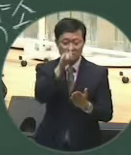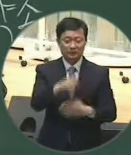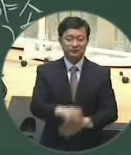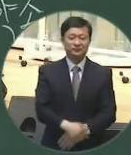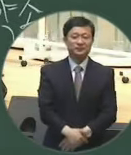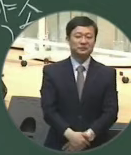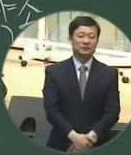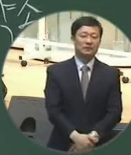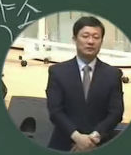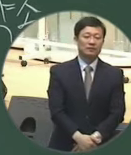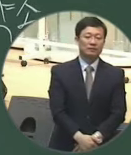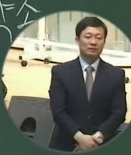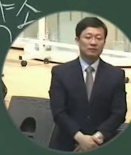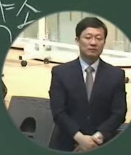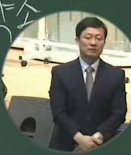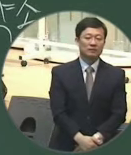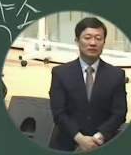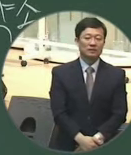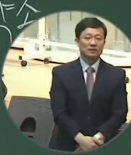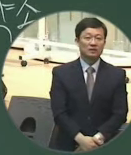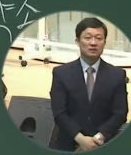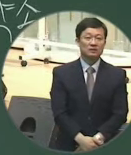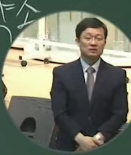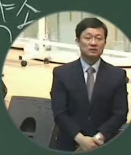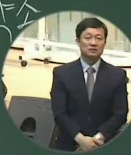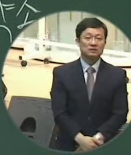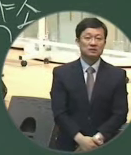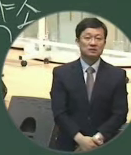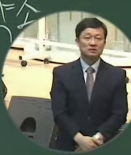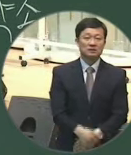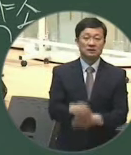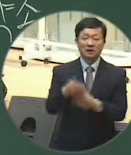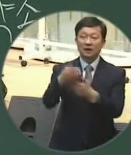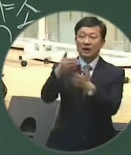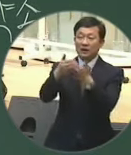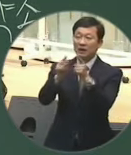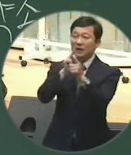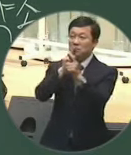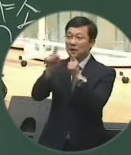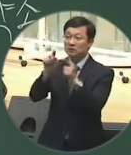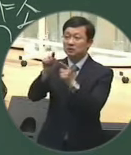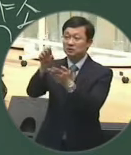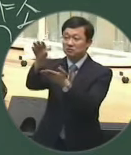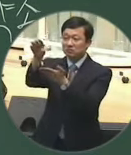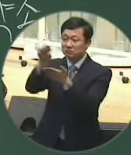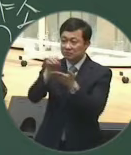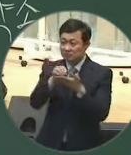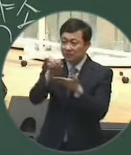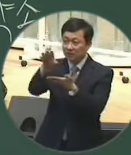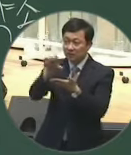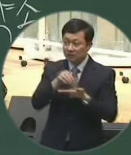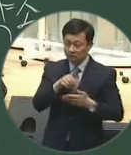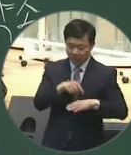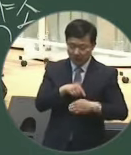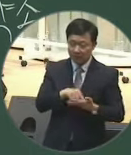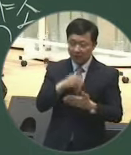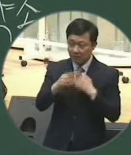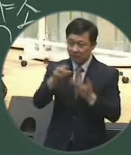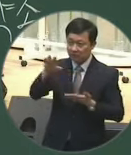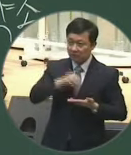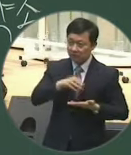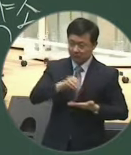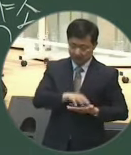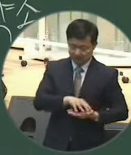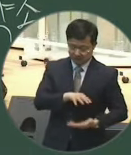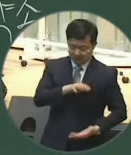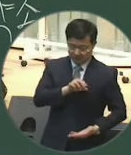9, you will see the future of the age. 말씀이 담겨야 돼요. So place the word of God in your heart. 그래 역사에 납니다. Only